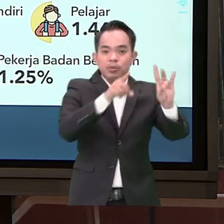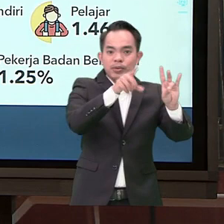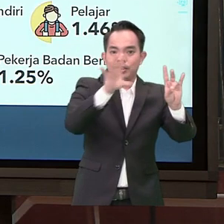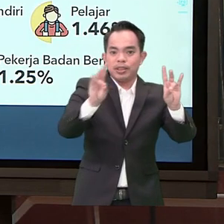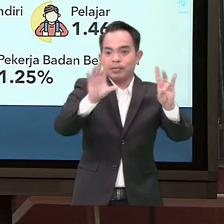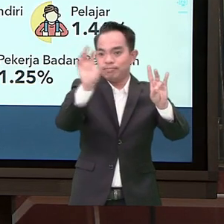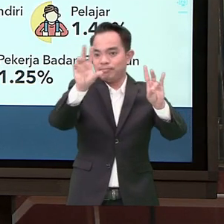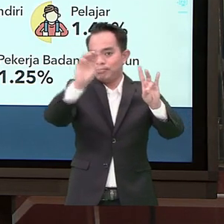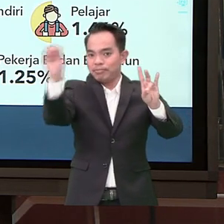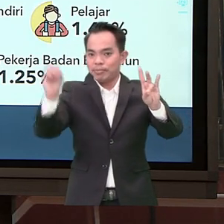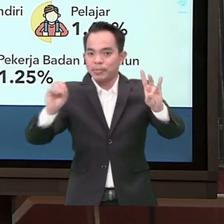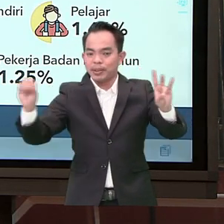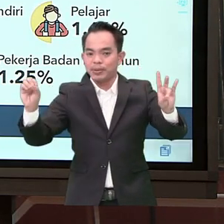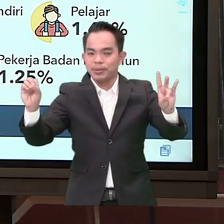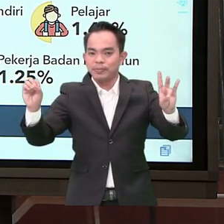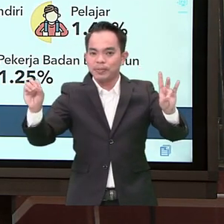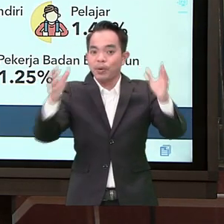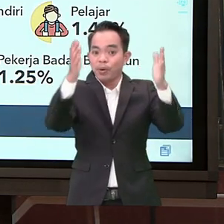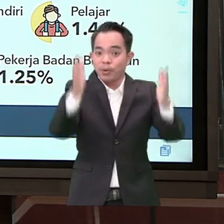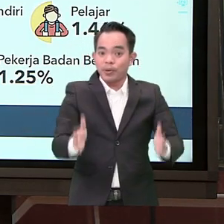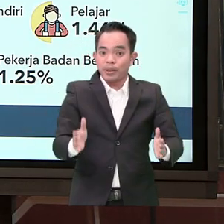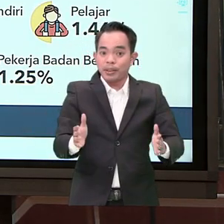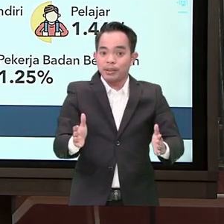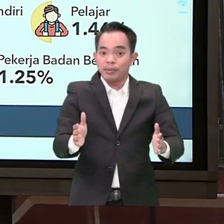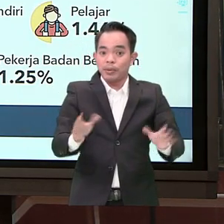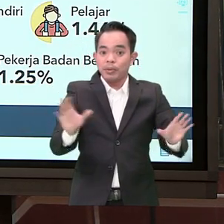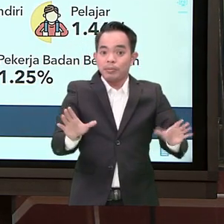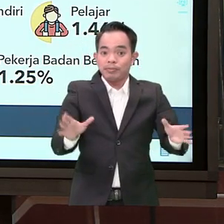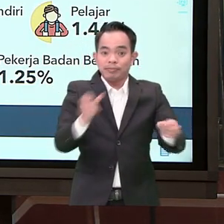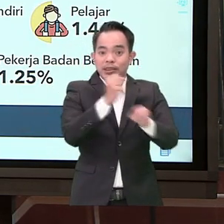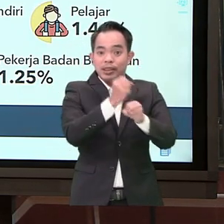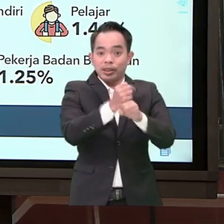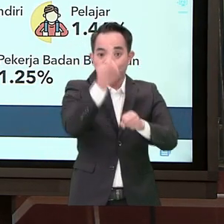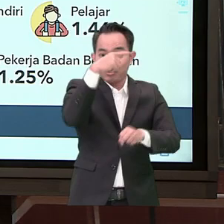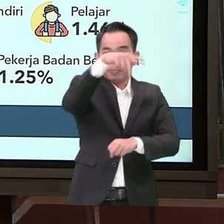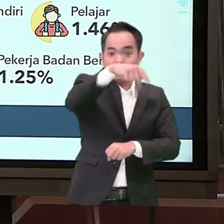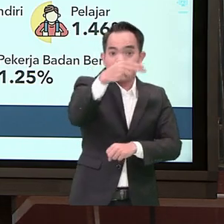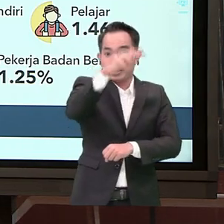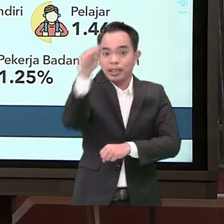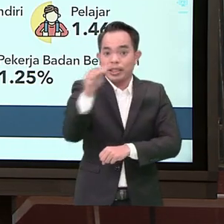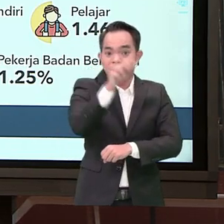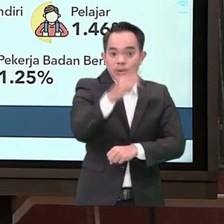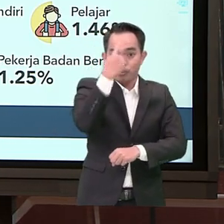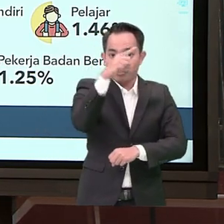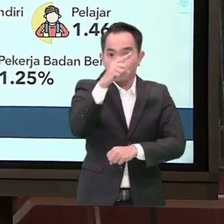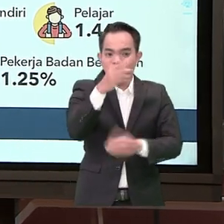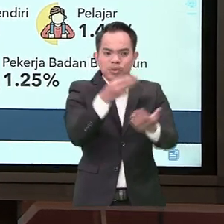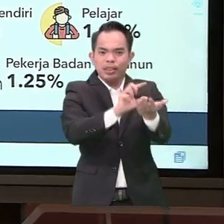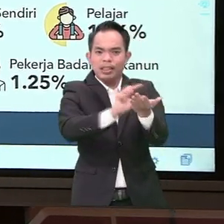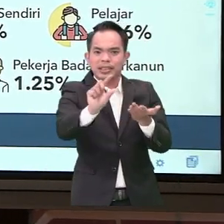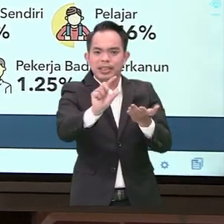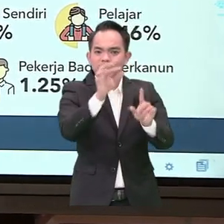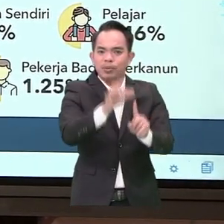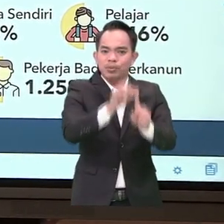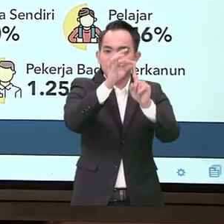adalah mereka yang menjadikan pekerjaan atau sektopihelling sebagai pendapatan utama tetapi bagi pekerjaan